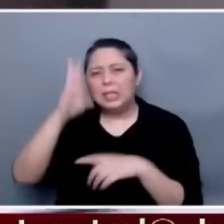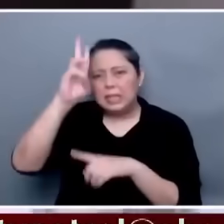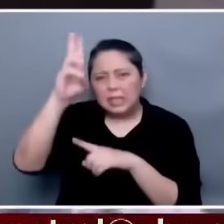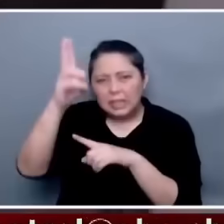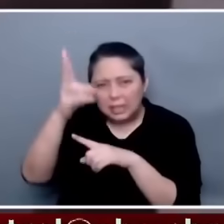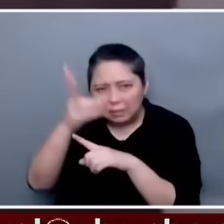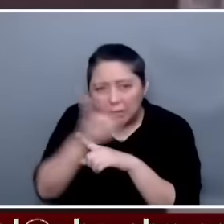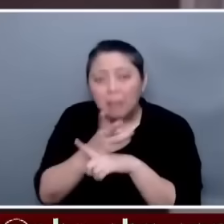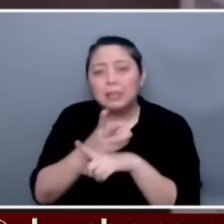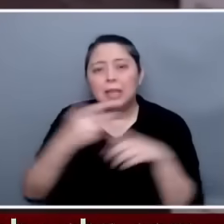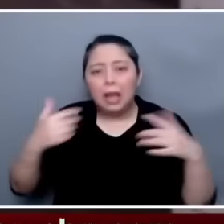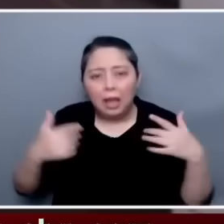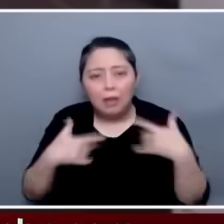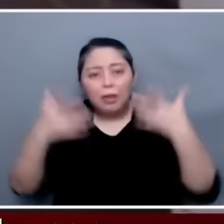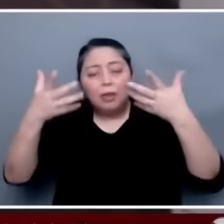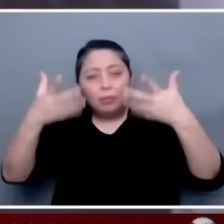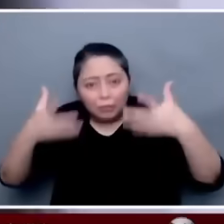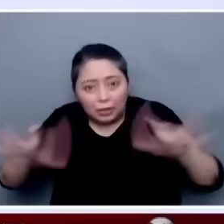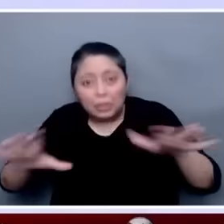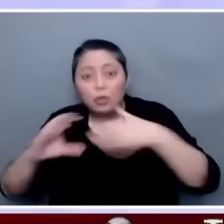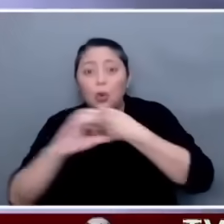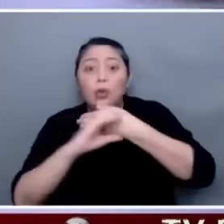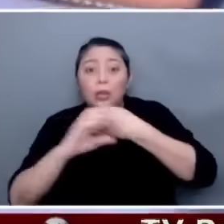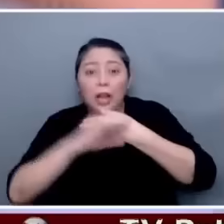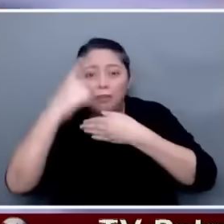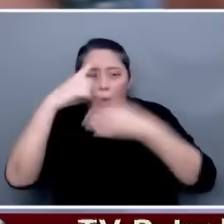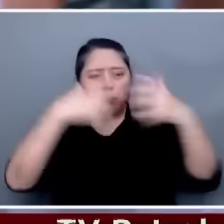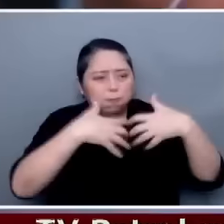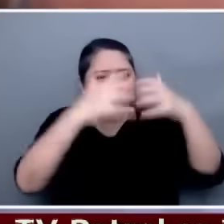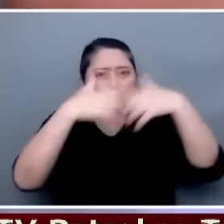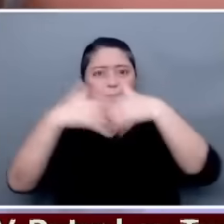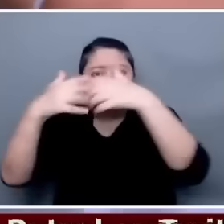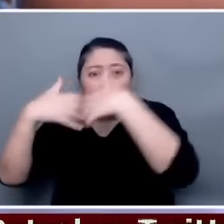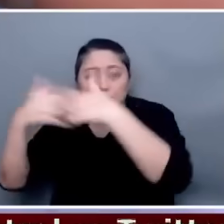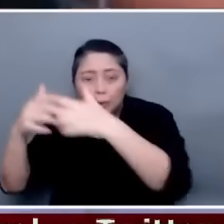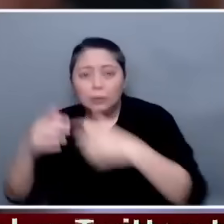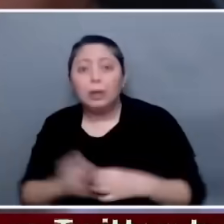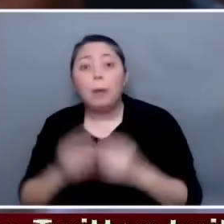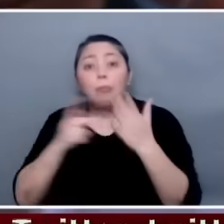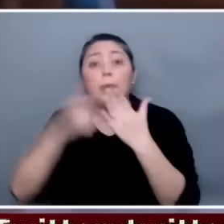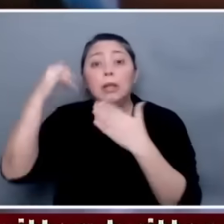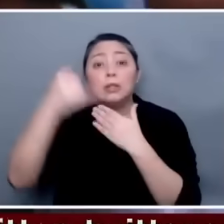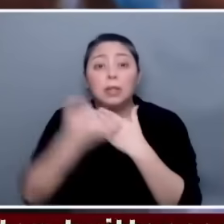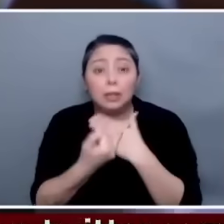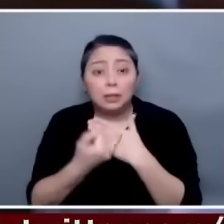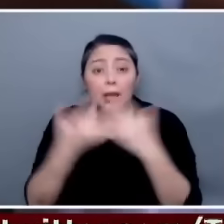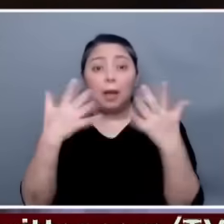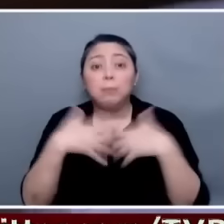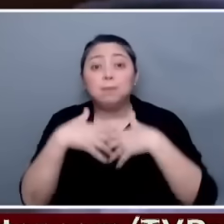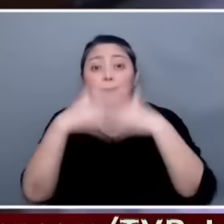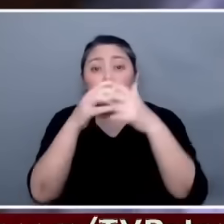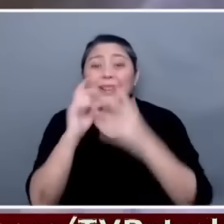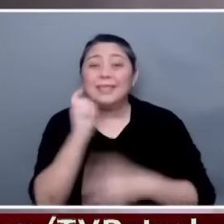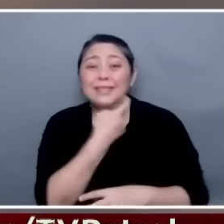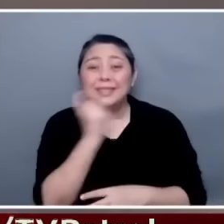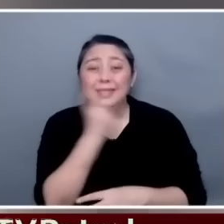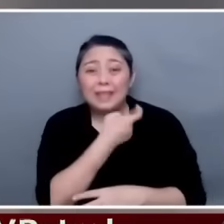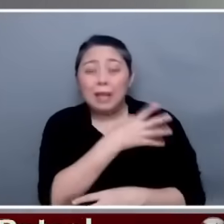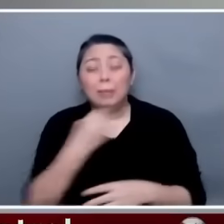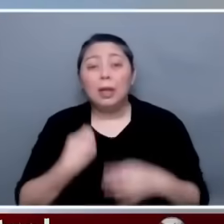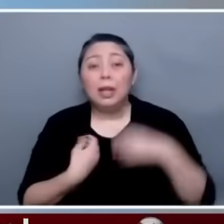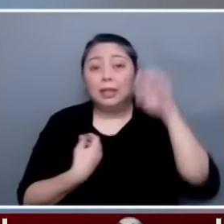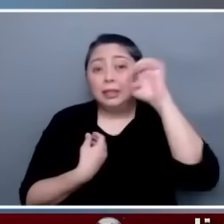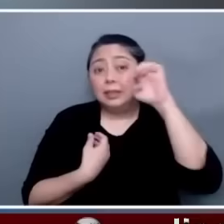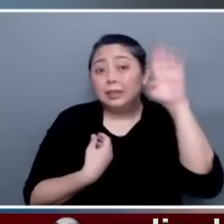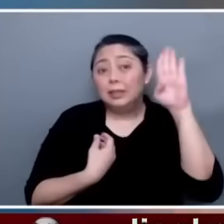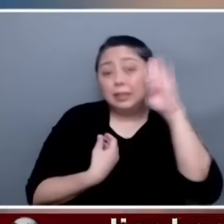sa ilalim ng Task Force Bangon Marawi. Pero hindi raw siya nabayaran ng kapwa subcontractor na si Ulysses Basa. 37 million daw ang